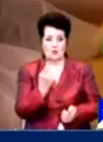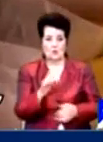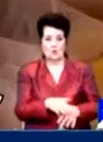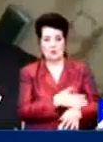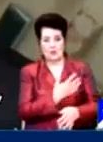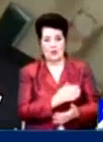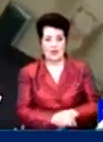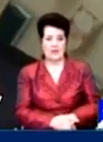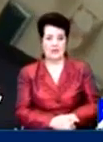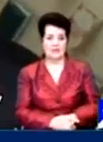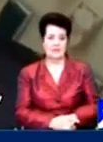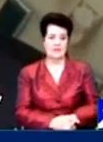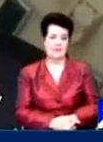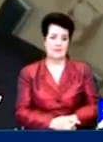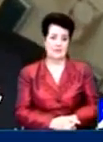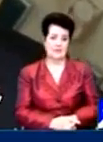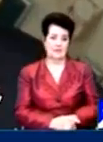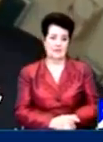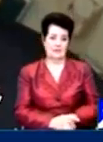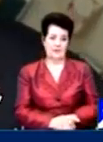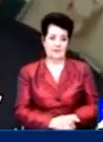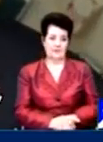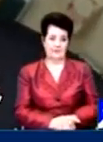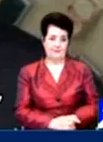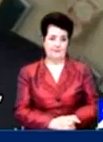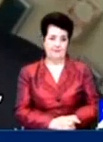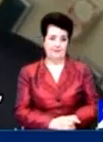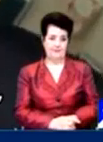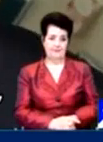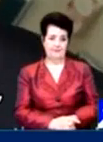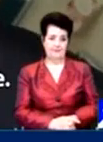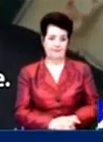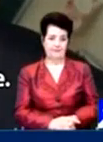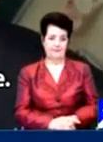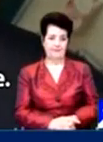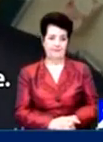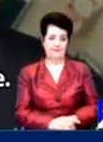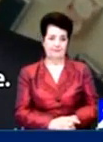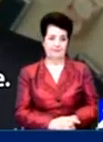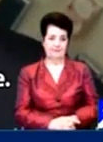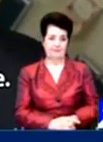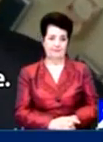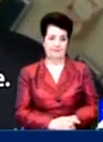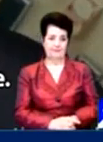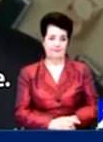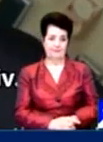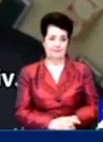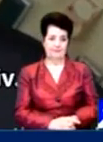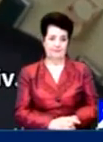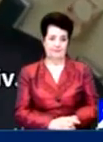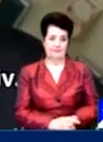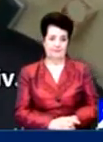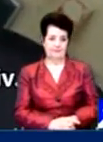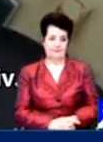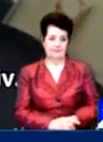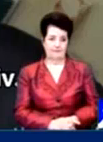durată. Les échanges culturels entre la France et la Moldavie sont importants et notamment autour de la francophonie et de la culture francophone,